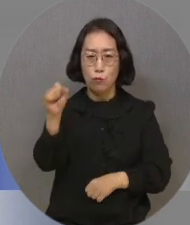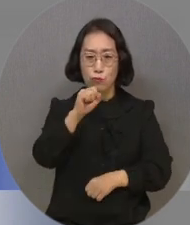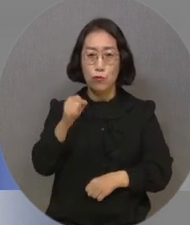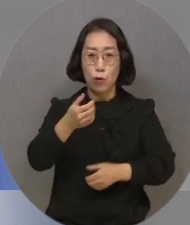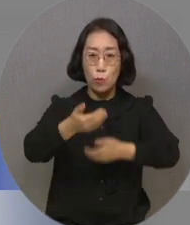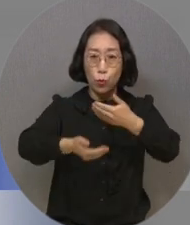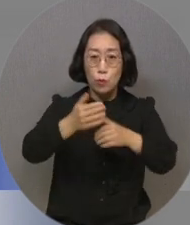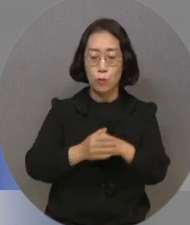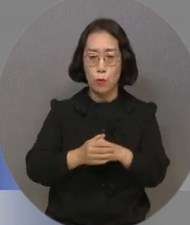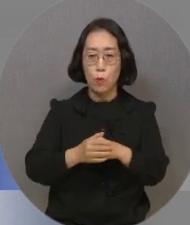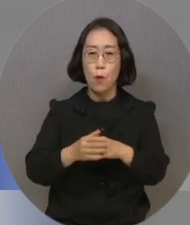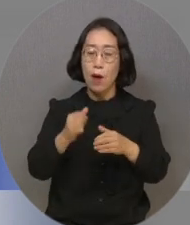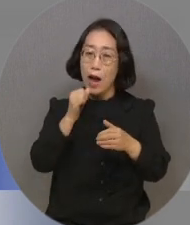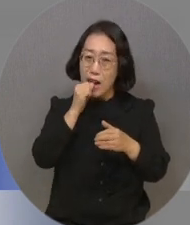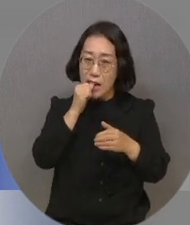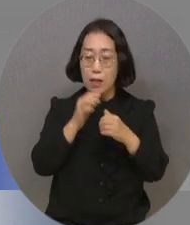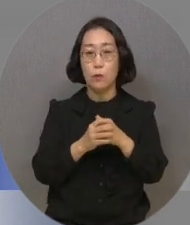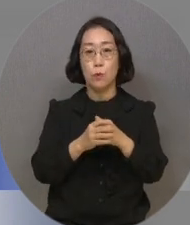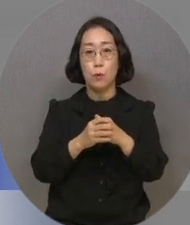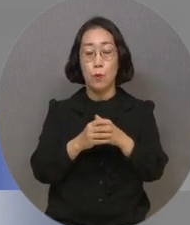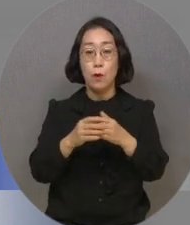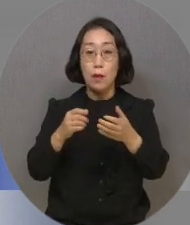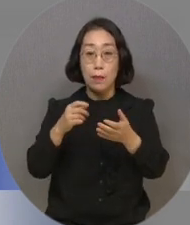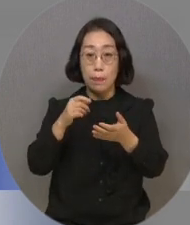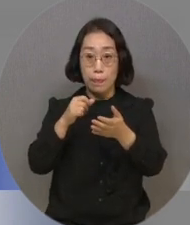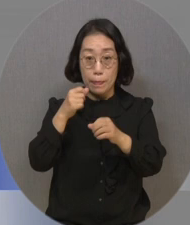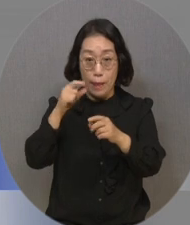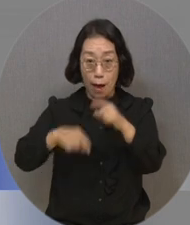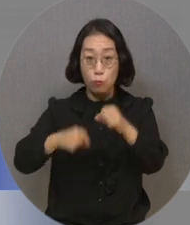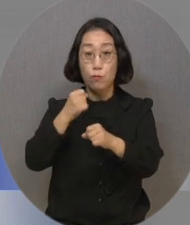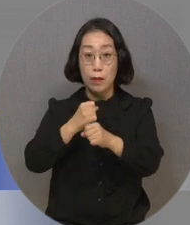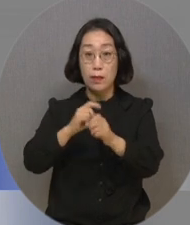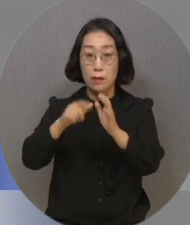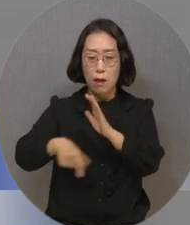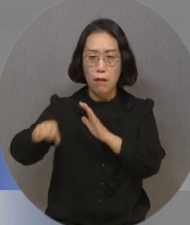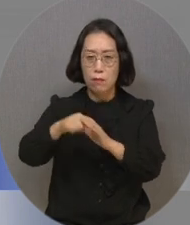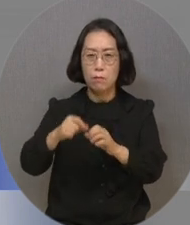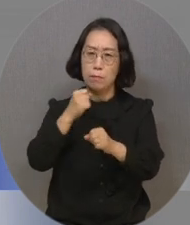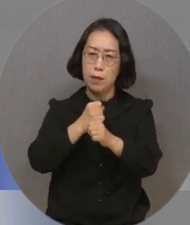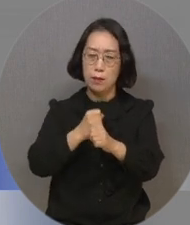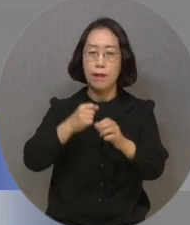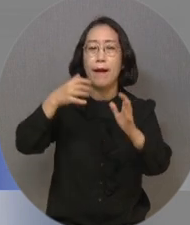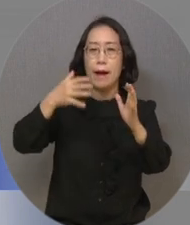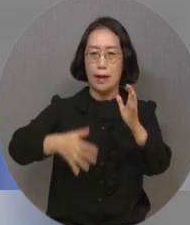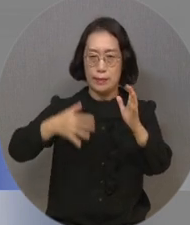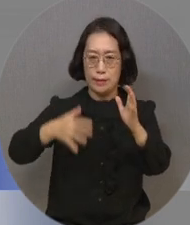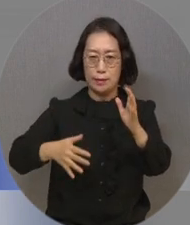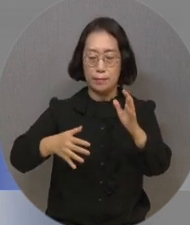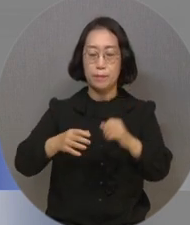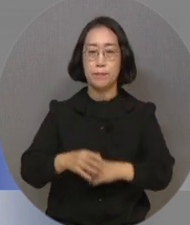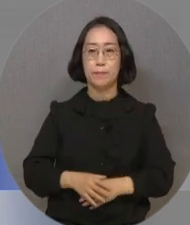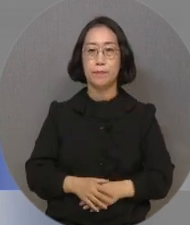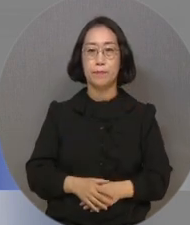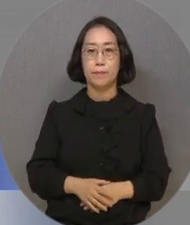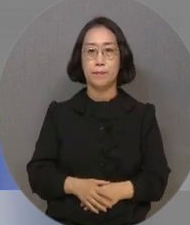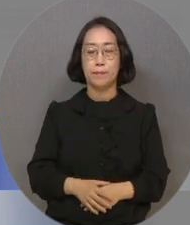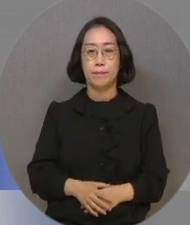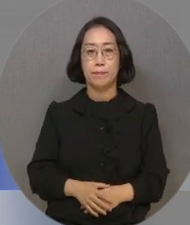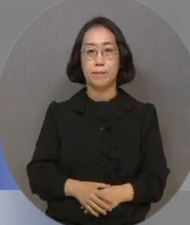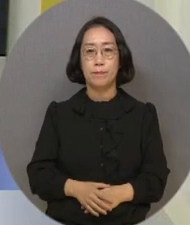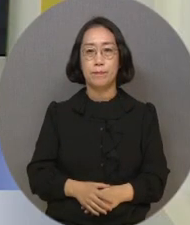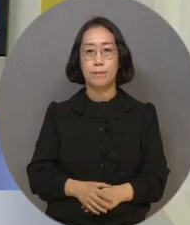나무 재질 카드 등 점자 아빈이 어려운 카드는 발급이 제한된다고 하니 참고하시기 바랍니다